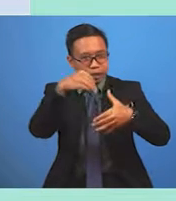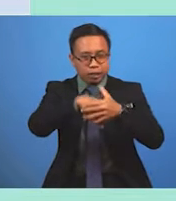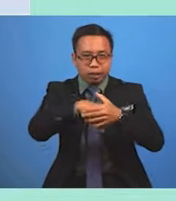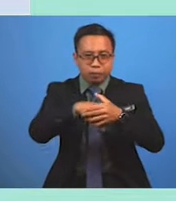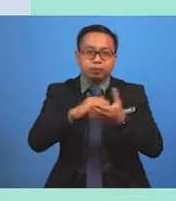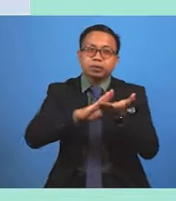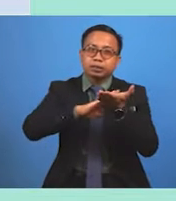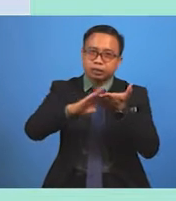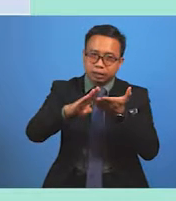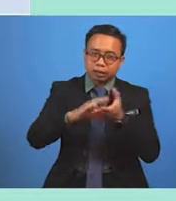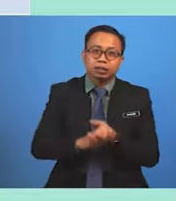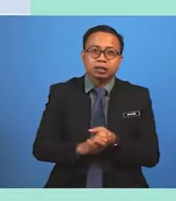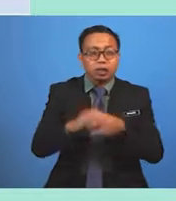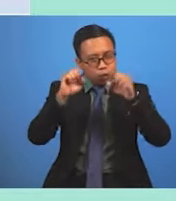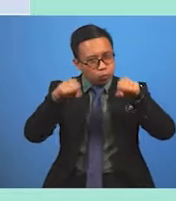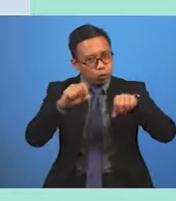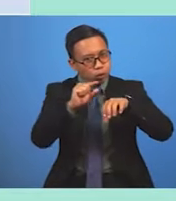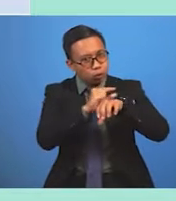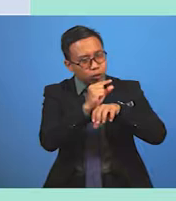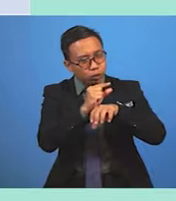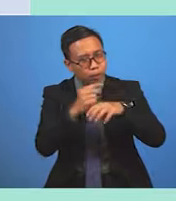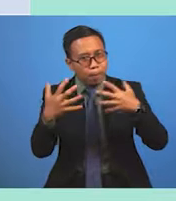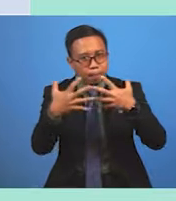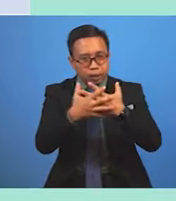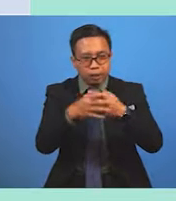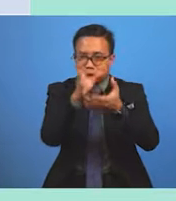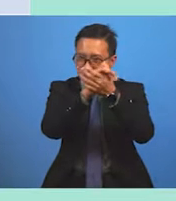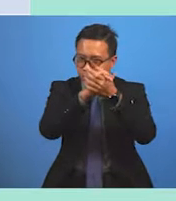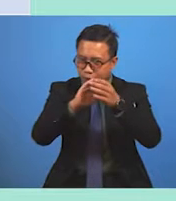keadaan bersih. Kita boleh menggunakan pagar keselamatan.